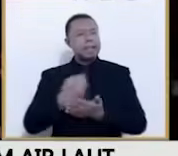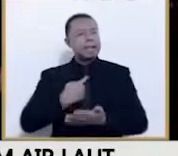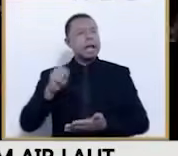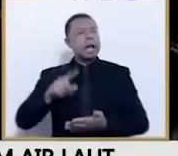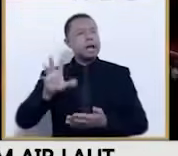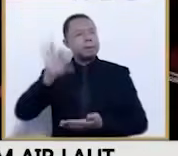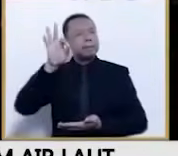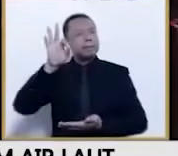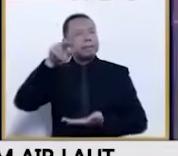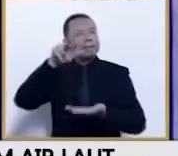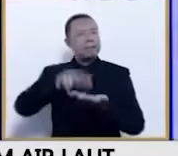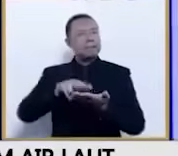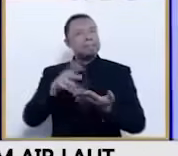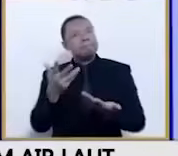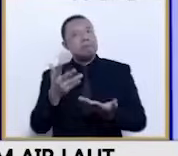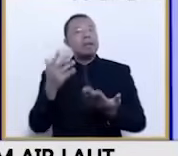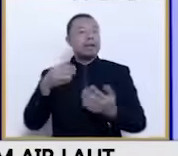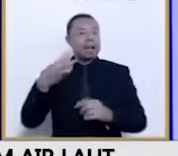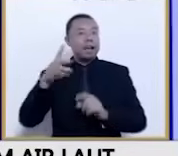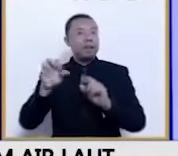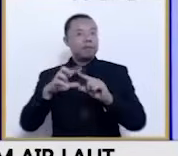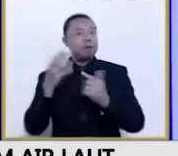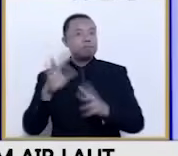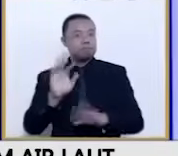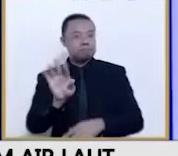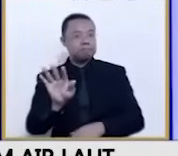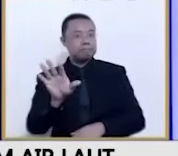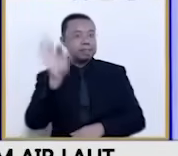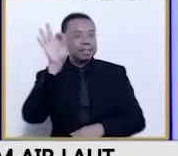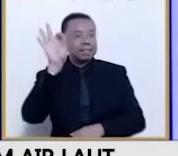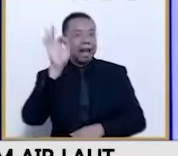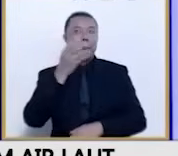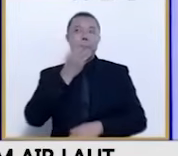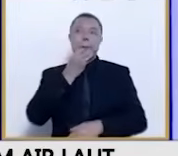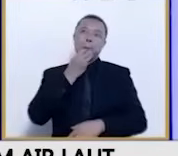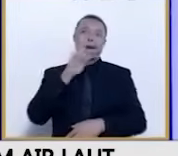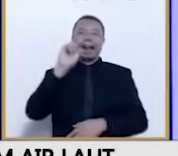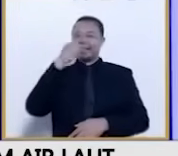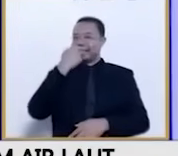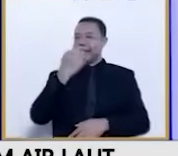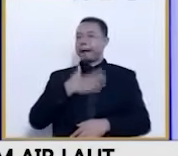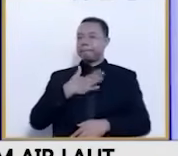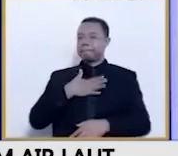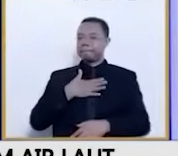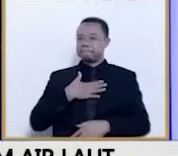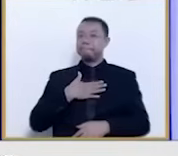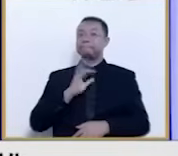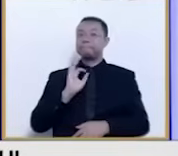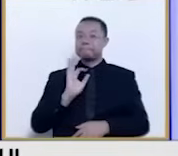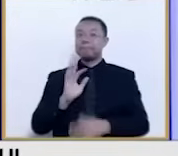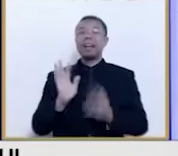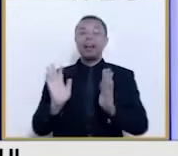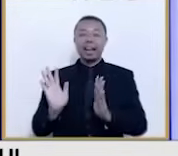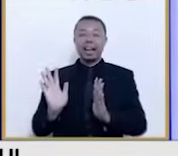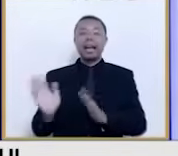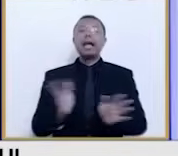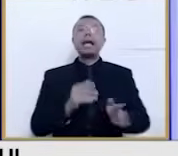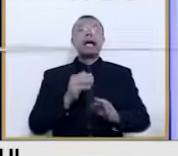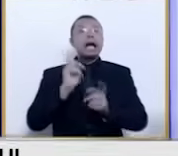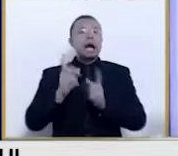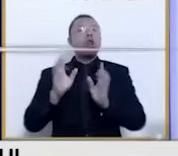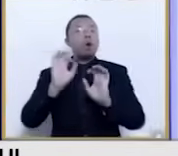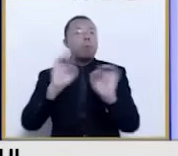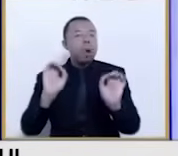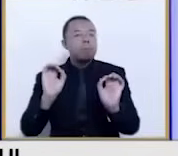Kalau saya boleh tanya, Eva sendiri sudah menentukan pilihan belum? Waduh, kalau itu rahasia ya, Jamie? Rahasia, oke. Okay. Kalaupun